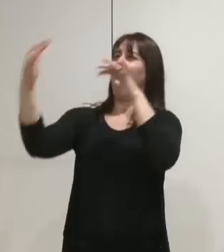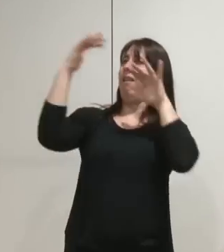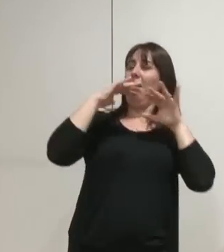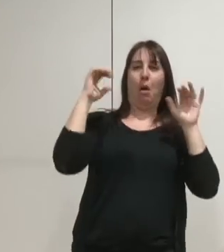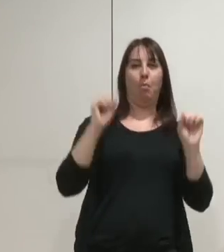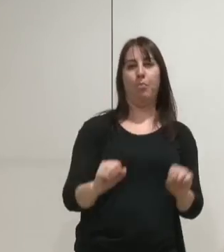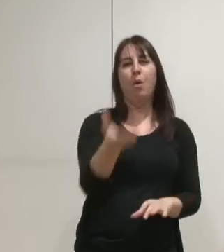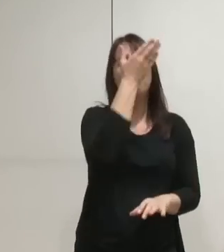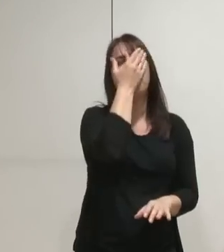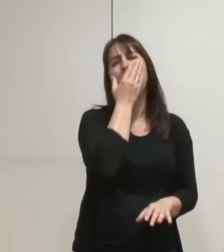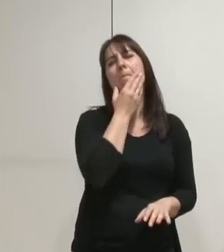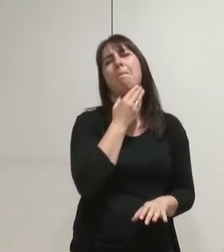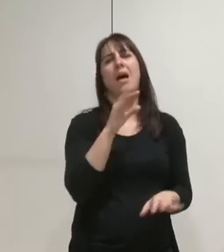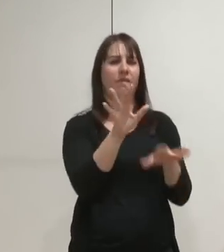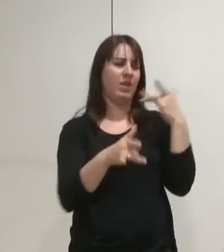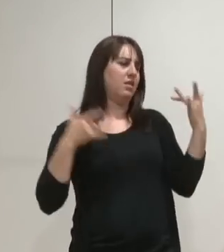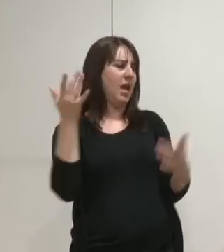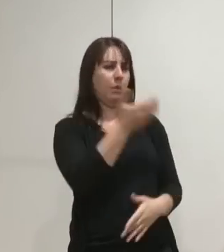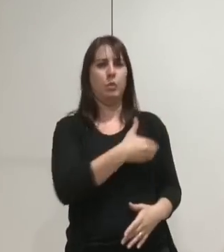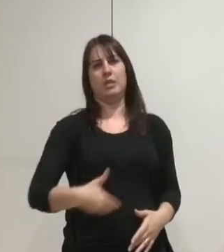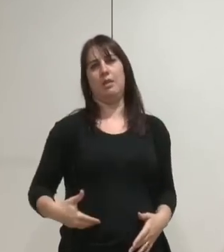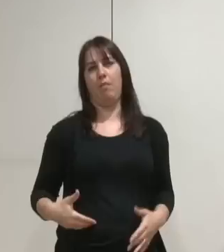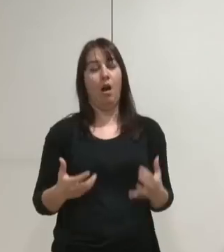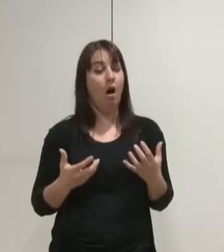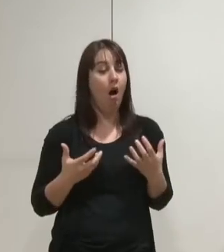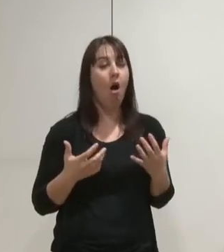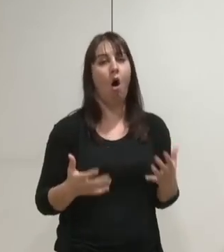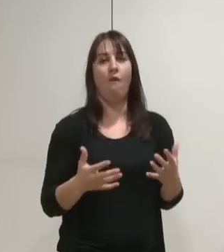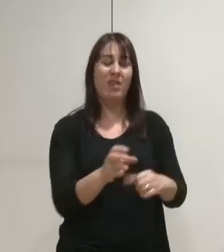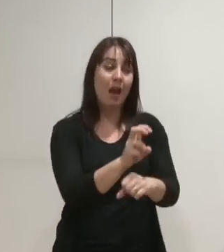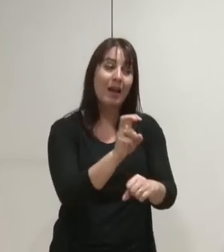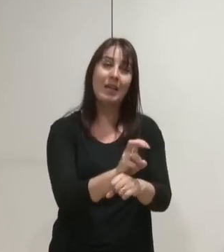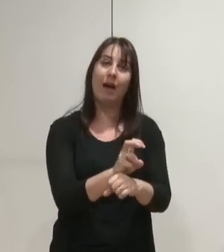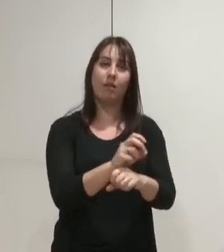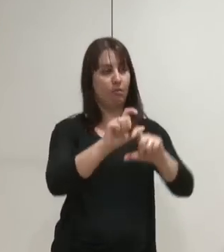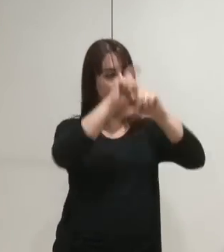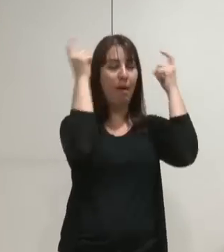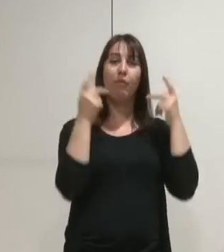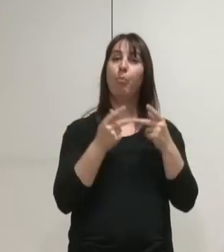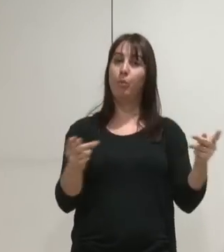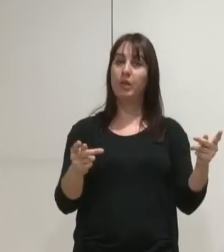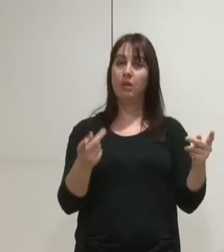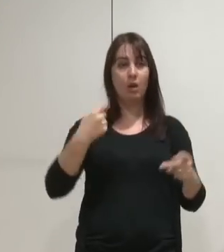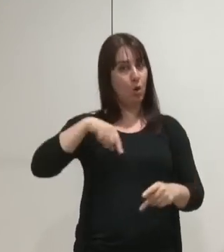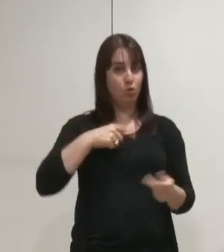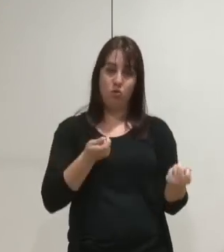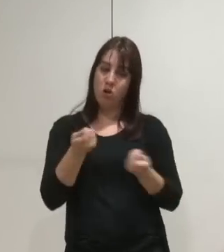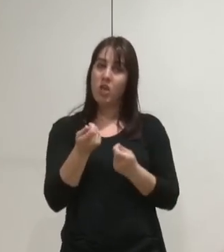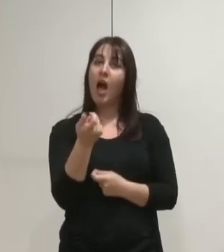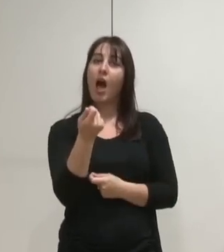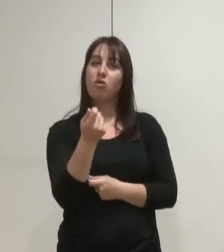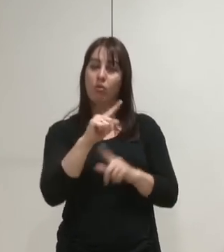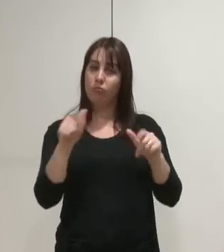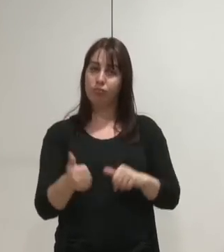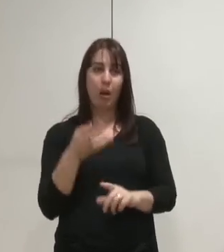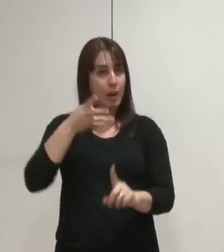magnifique lieu qui est le théâtre municipal que nous souhaitons garder publique et nous sommes garants de l'argent public donc cela va remplir